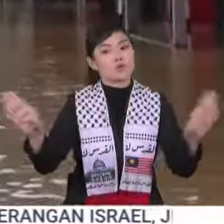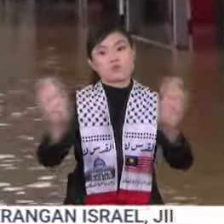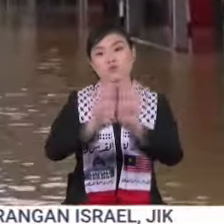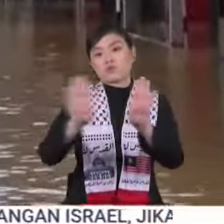kenderaan